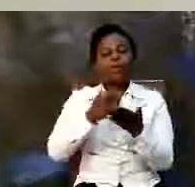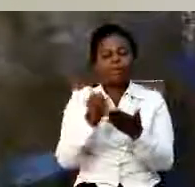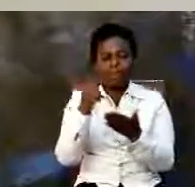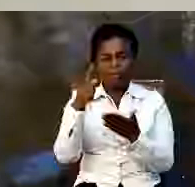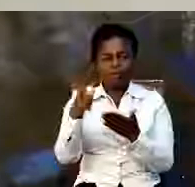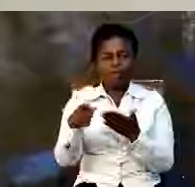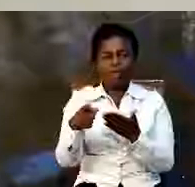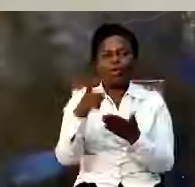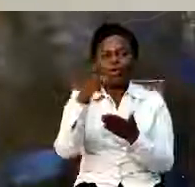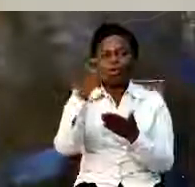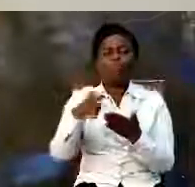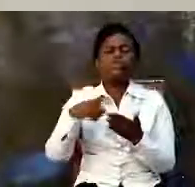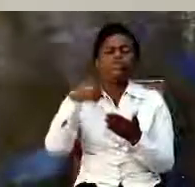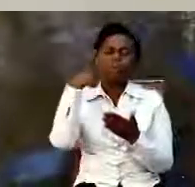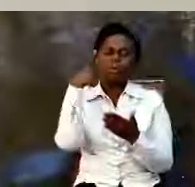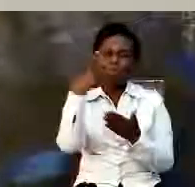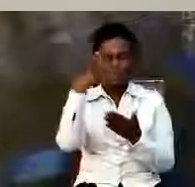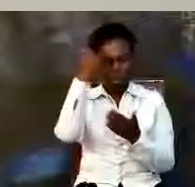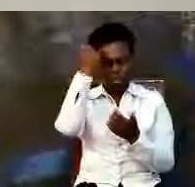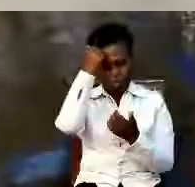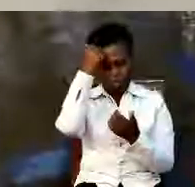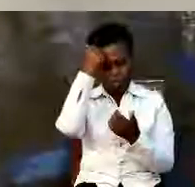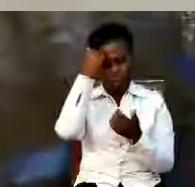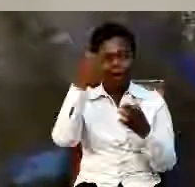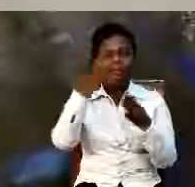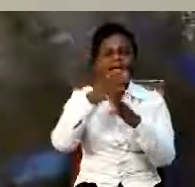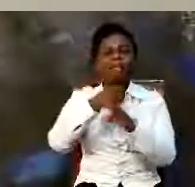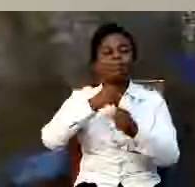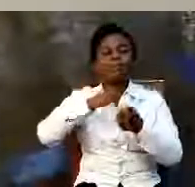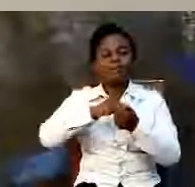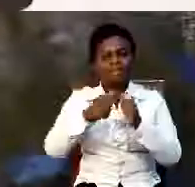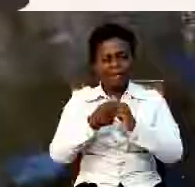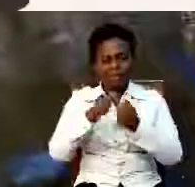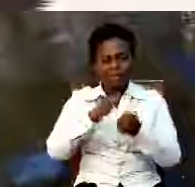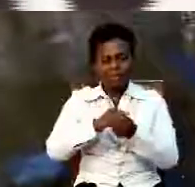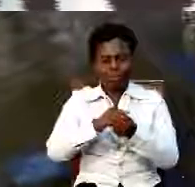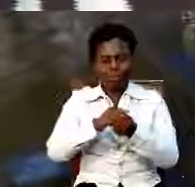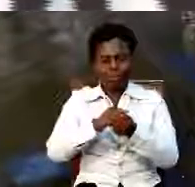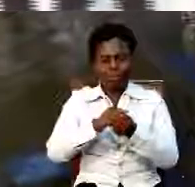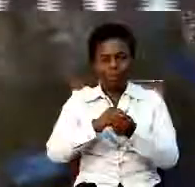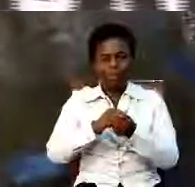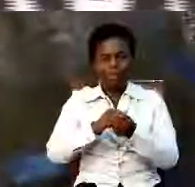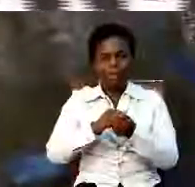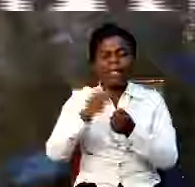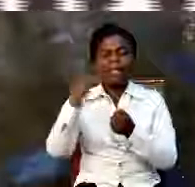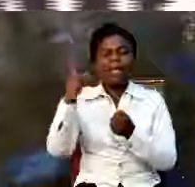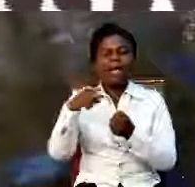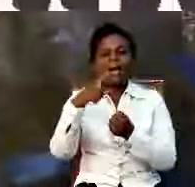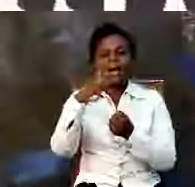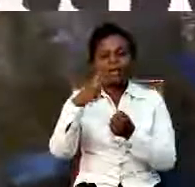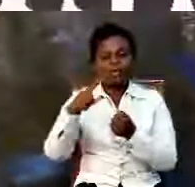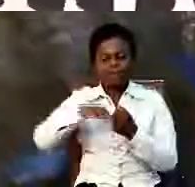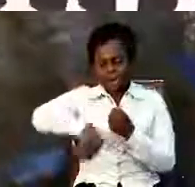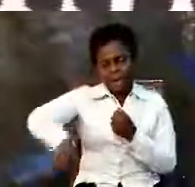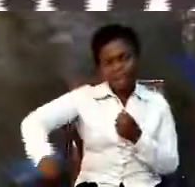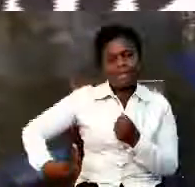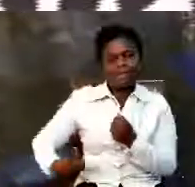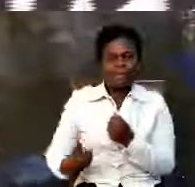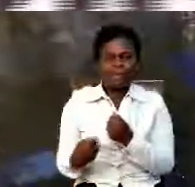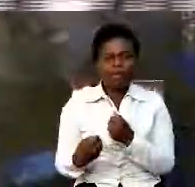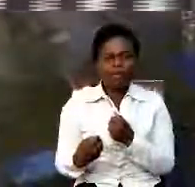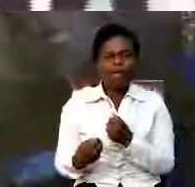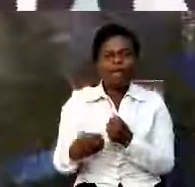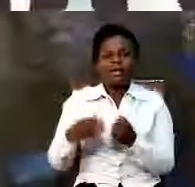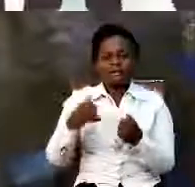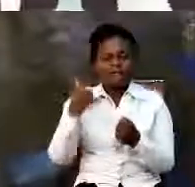hiyo, mtu wa kwanza kukumbuka akipata pancha barabarani, akikosa na uwe, akiibiwa barabarani,